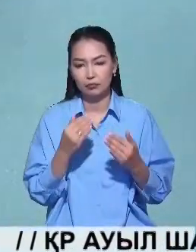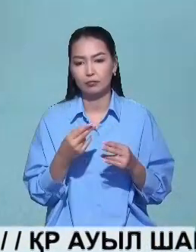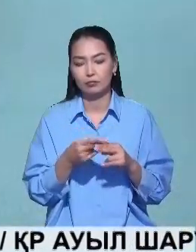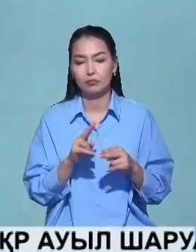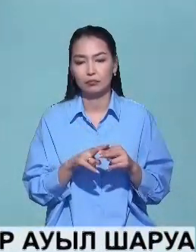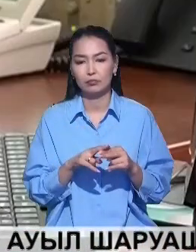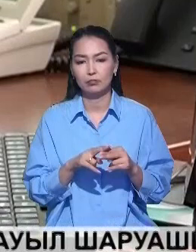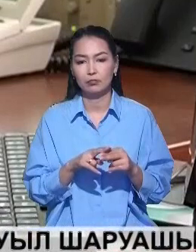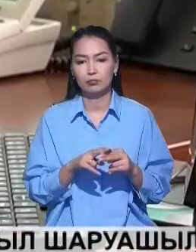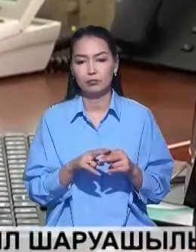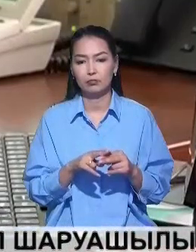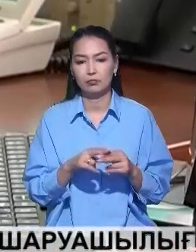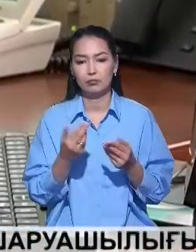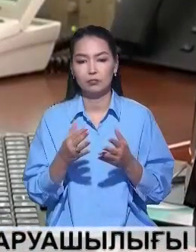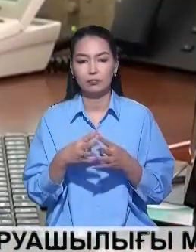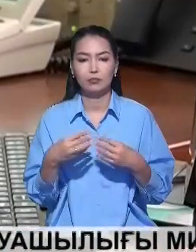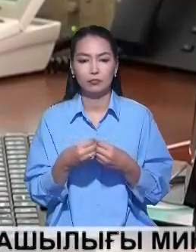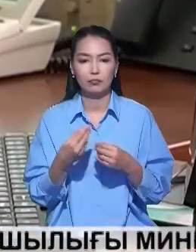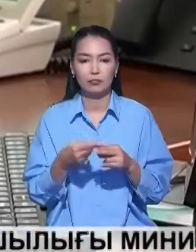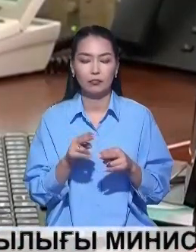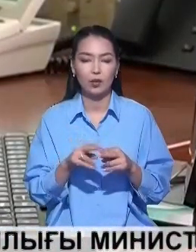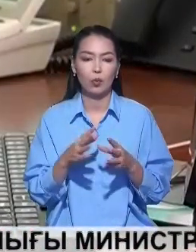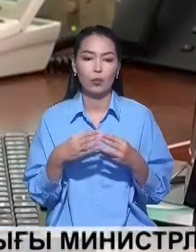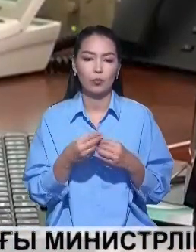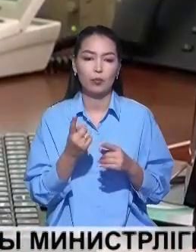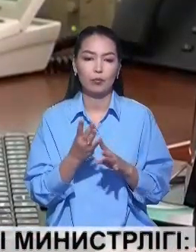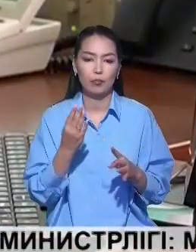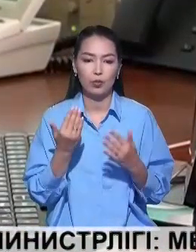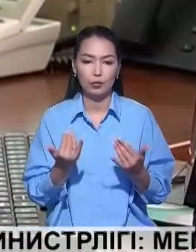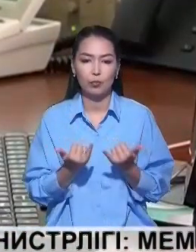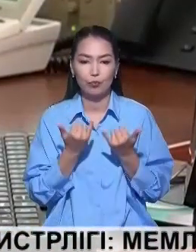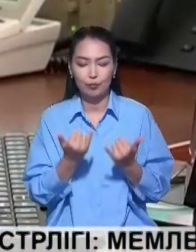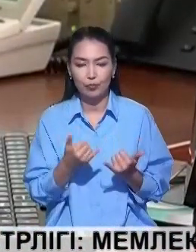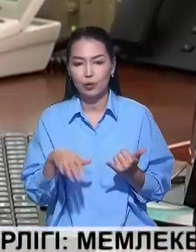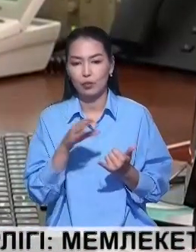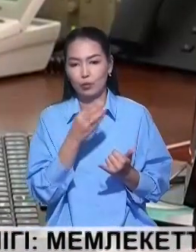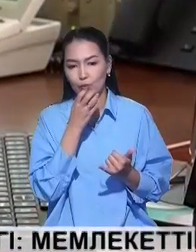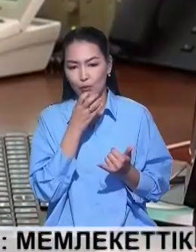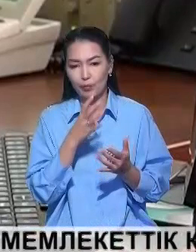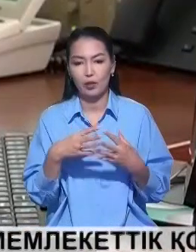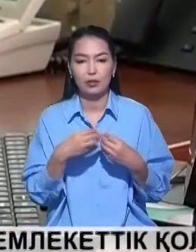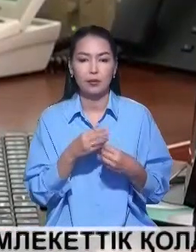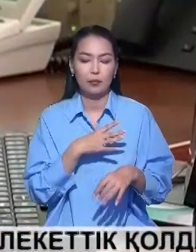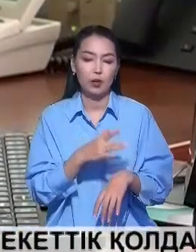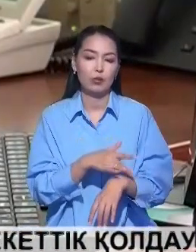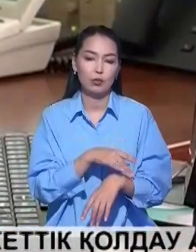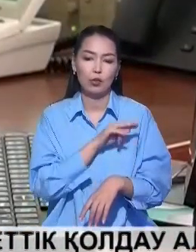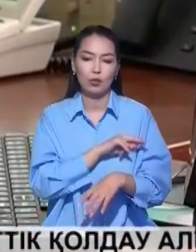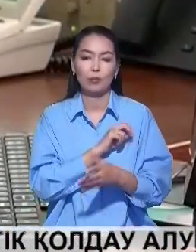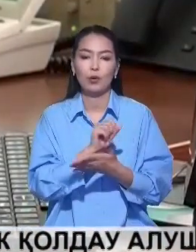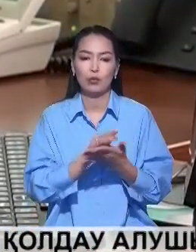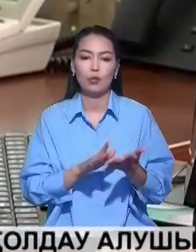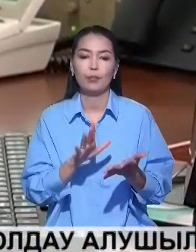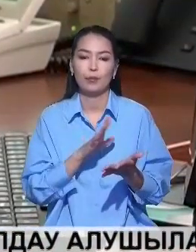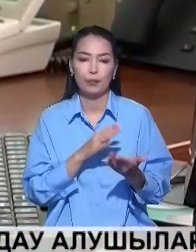Отан отбасынан басталды деді ғой. Алдымен со отбасында көрген тәрбиесін әрбір қызметкер жалғаса екен дейміз. Мына